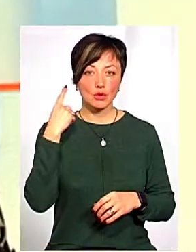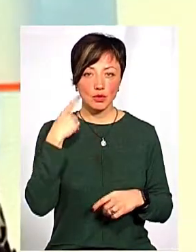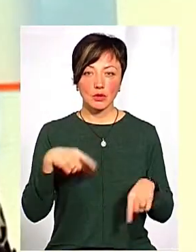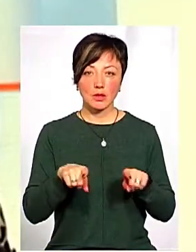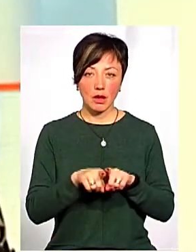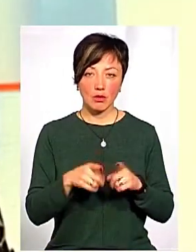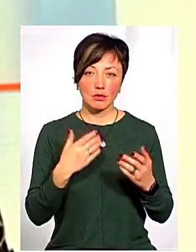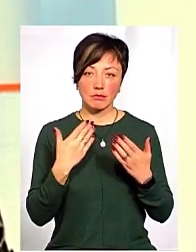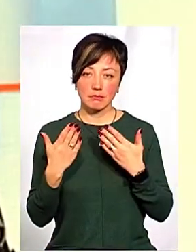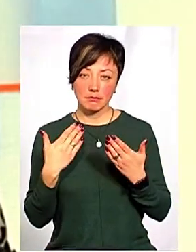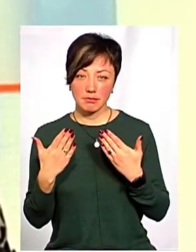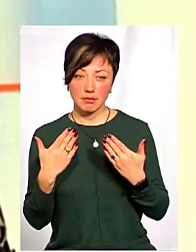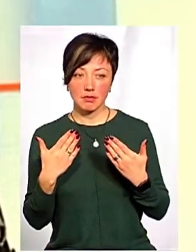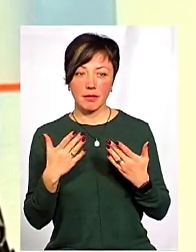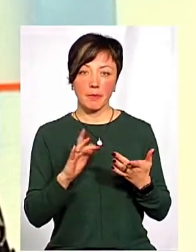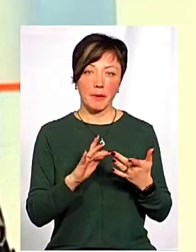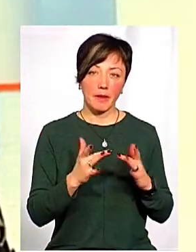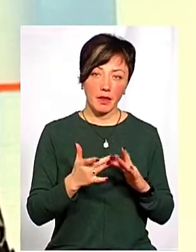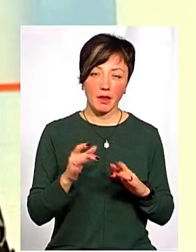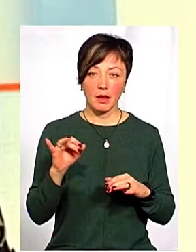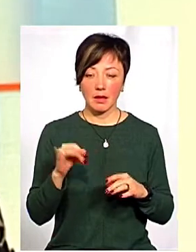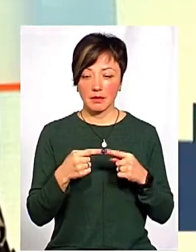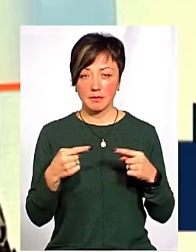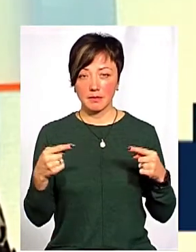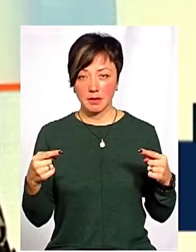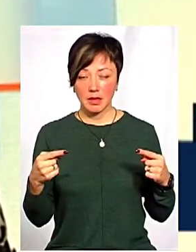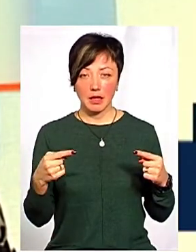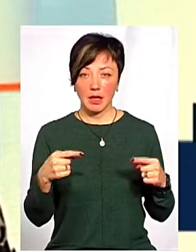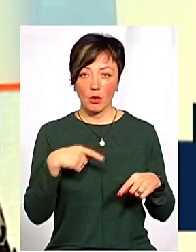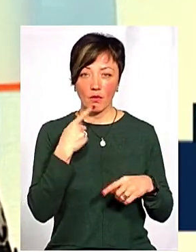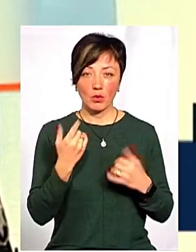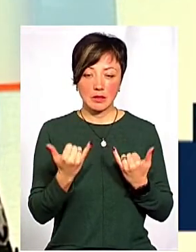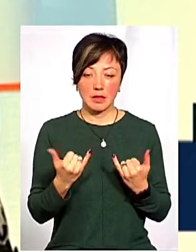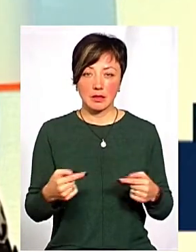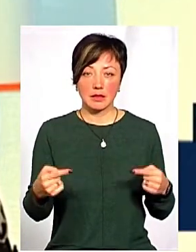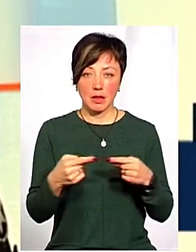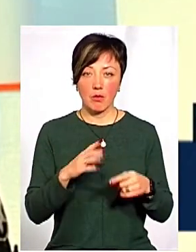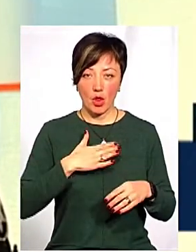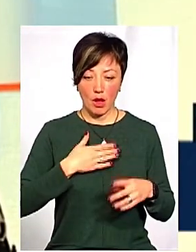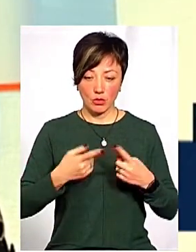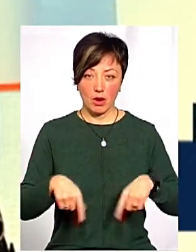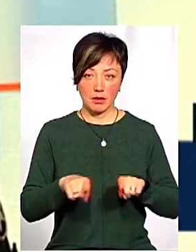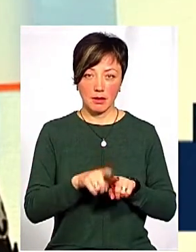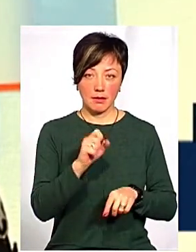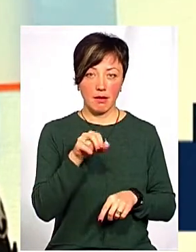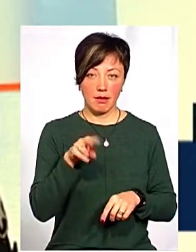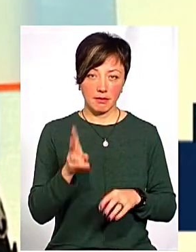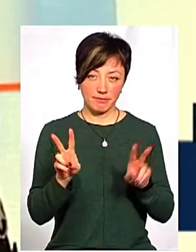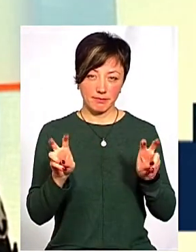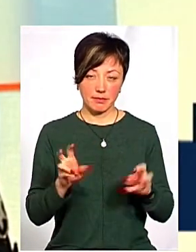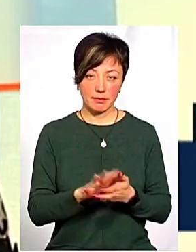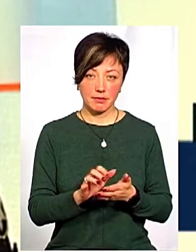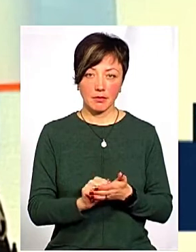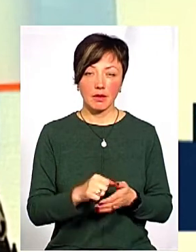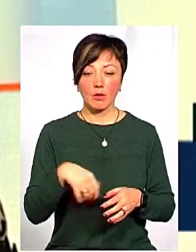також спілкуємося і в соцмережах, і не тільки я не говорю зараз саме про Халк, я говорю взагалом про